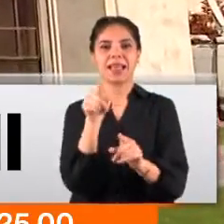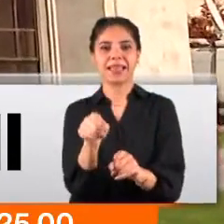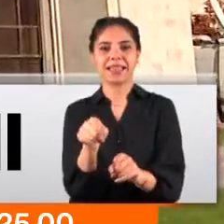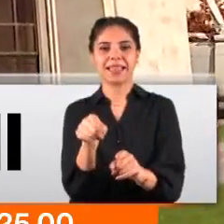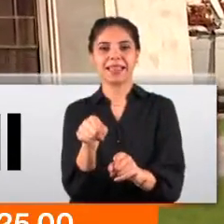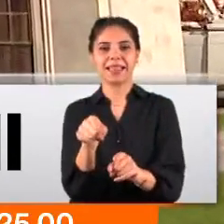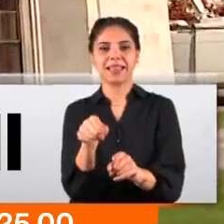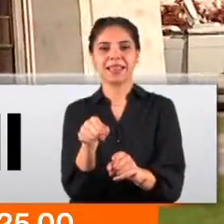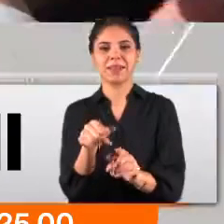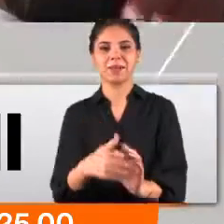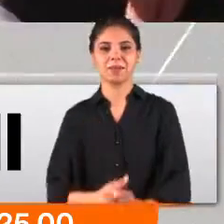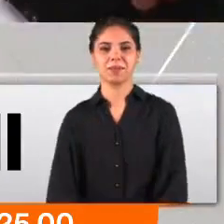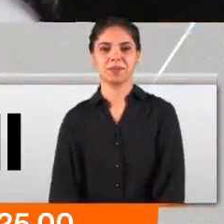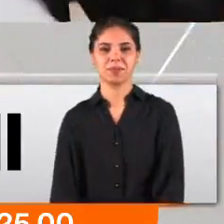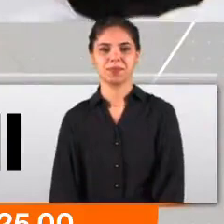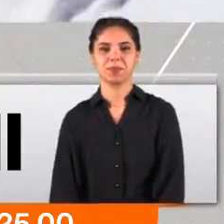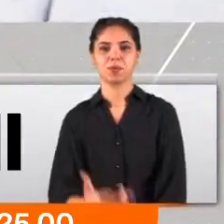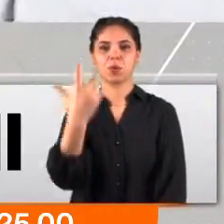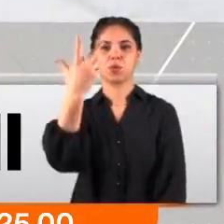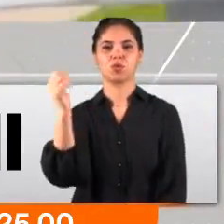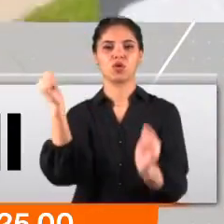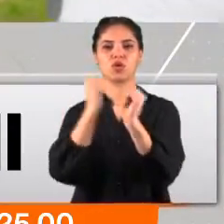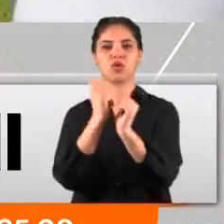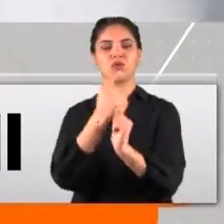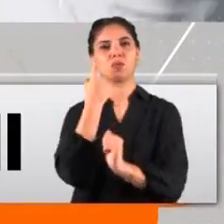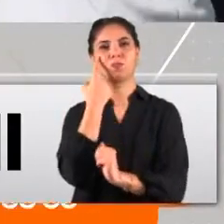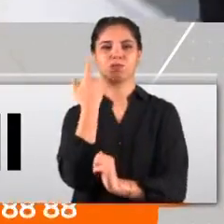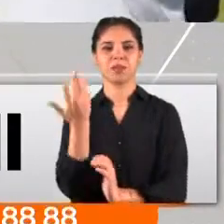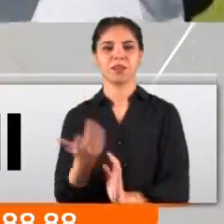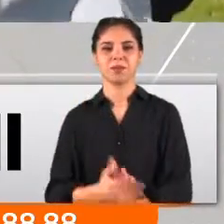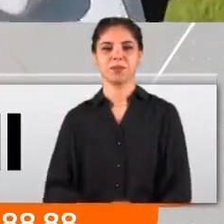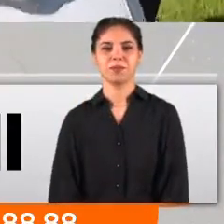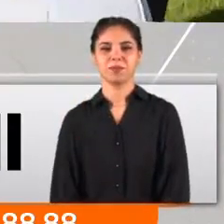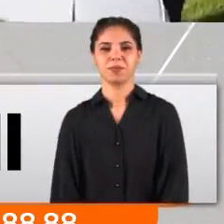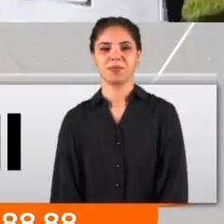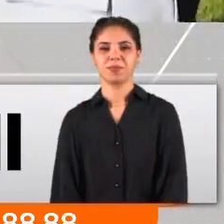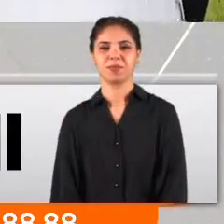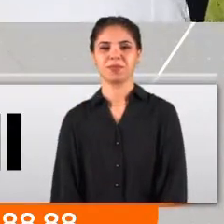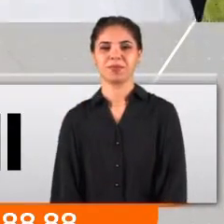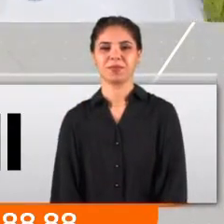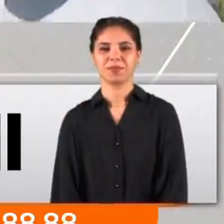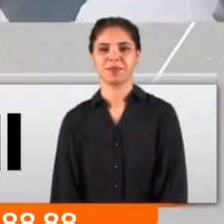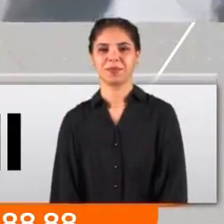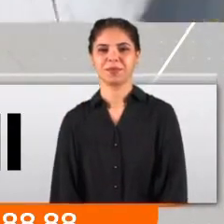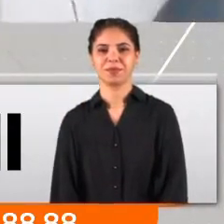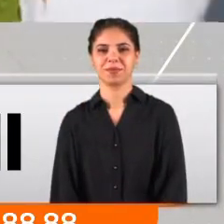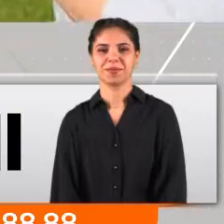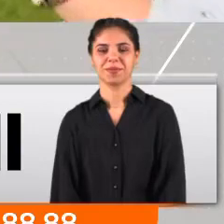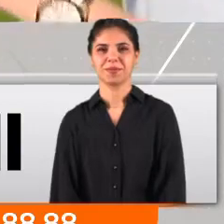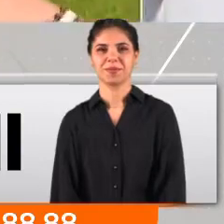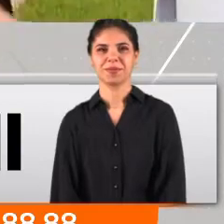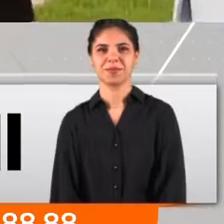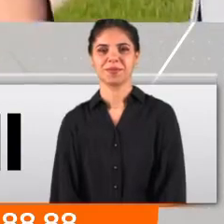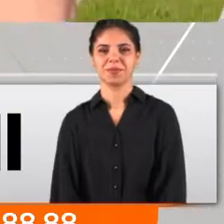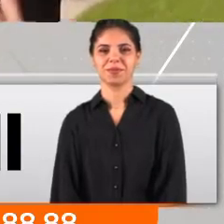hemen bütünüyle kapanmak üzere. 3 tane takalım mı gözlükleri? 3 tane gözlükler nasıl görünecek? Ben şu an gözlerim sulanmaya başladı,